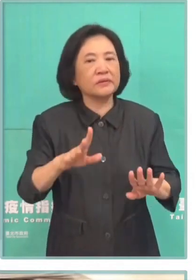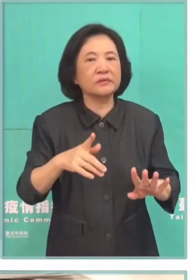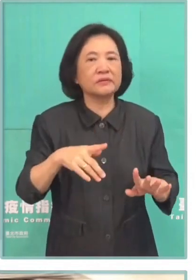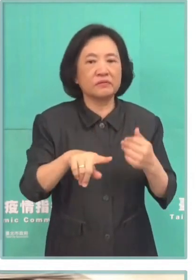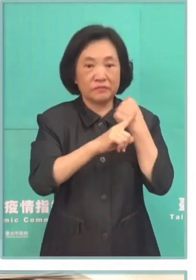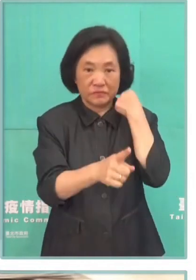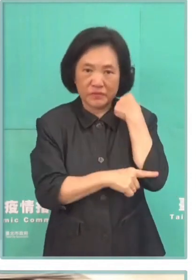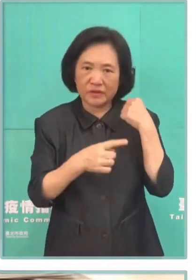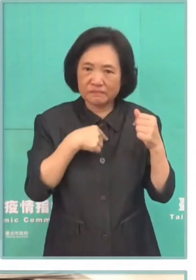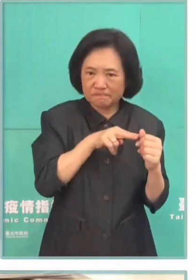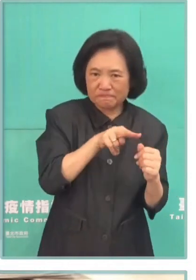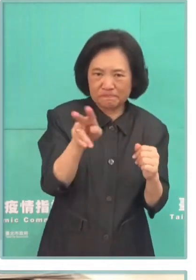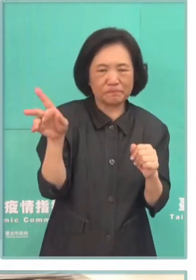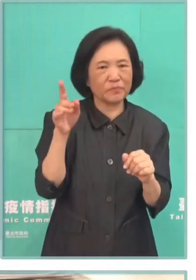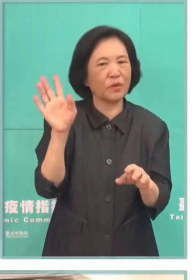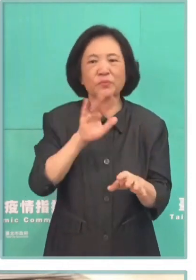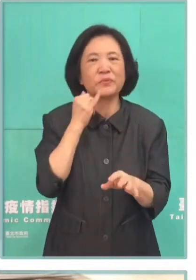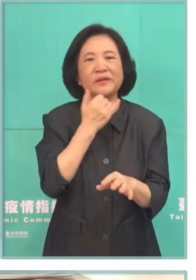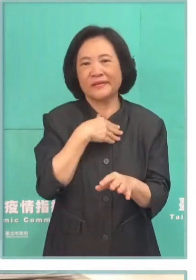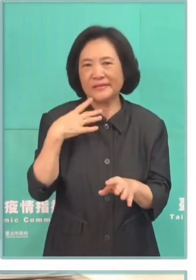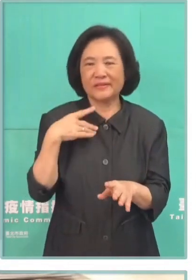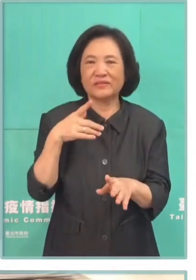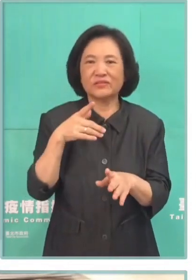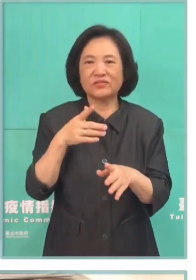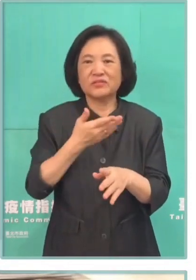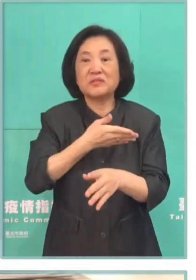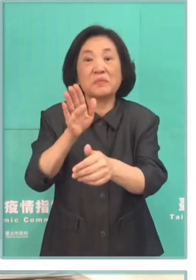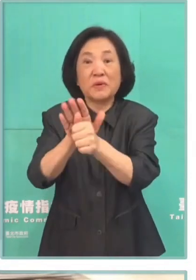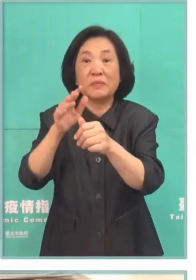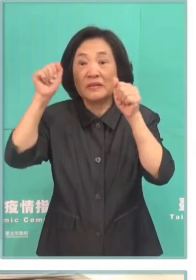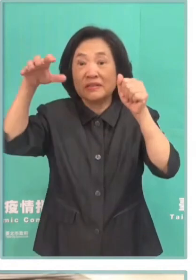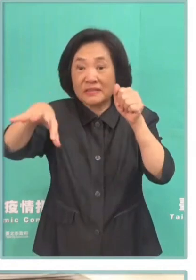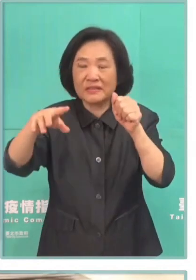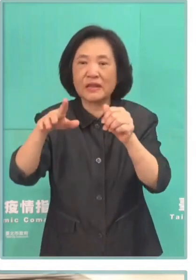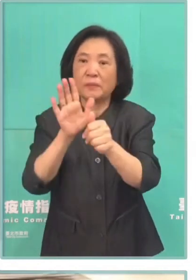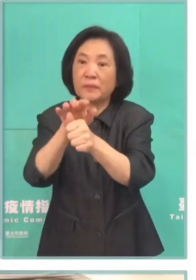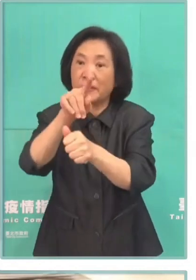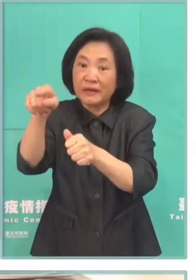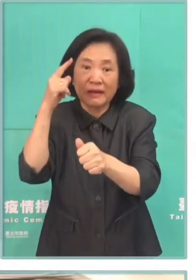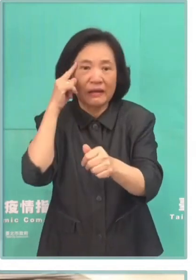从法的角度来说，从情理的角度来说，台湾人应该还是会互相包容。